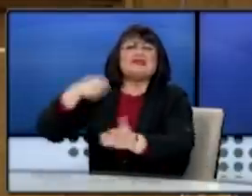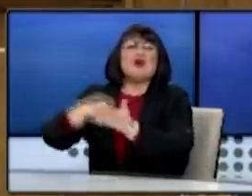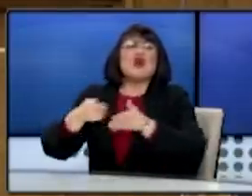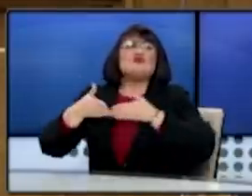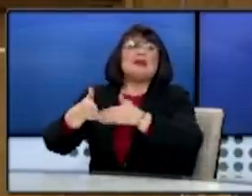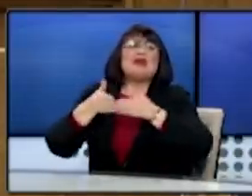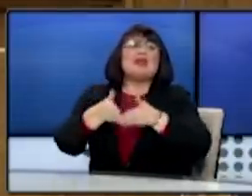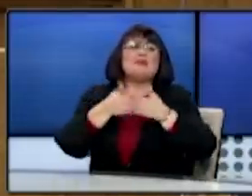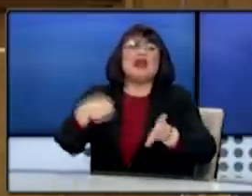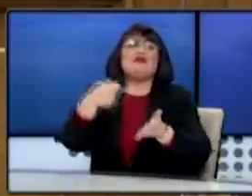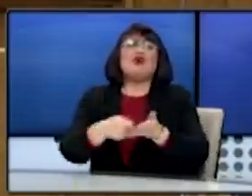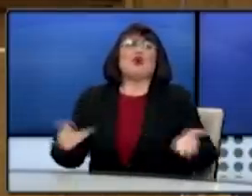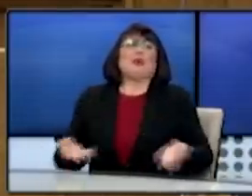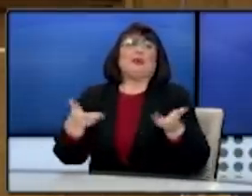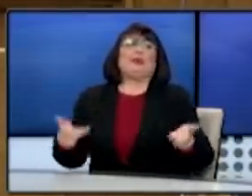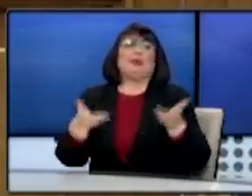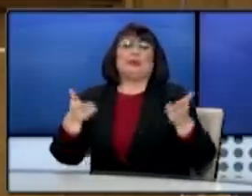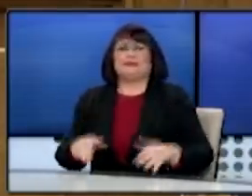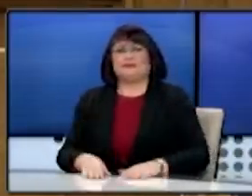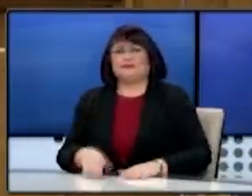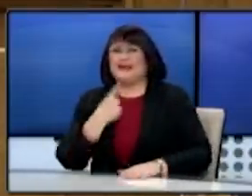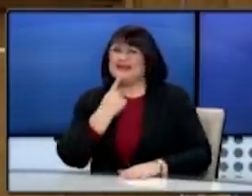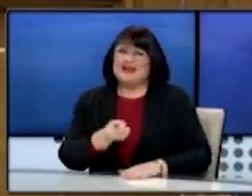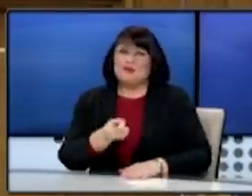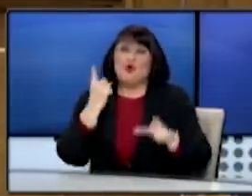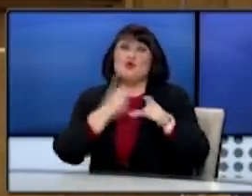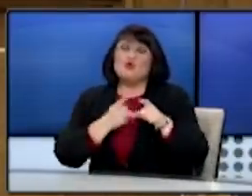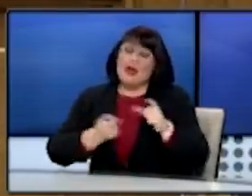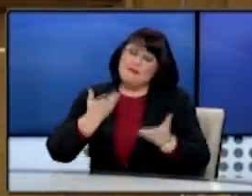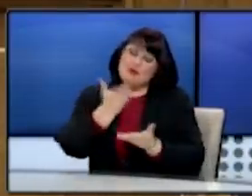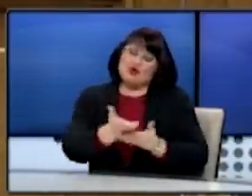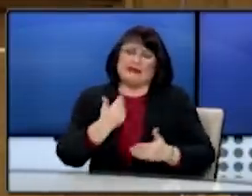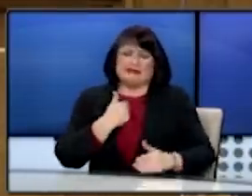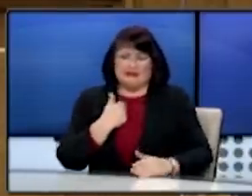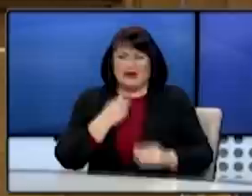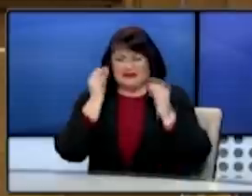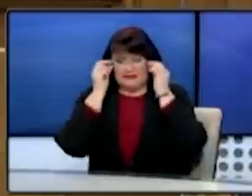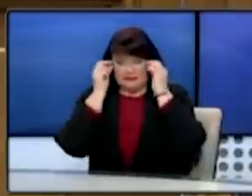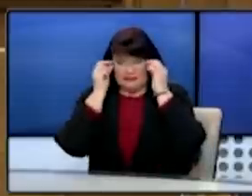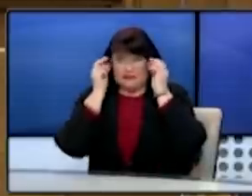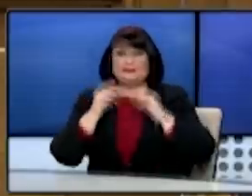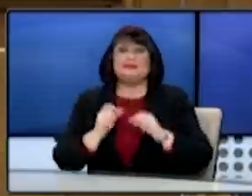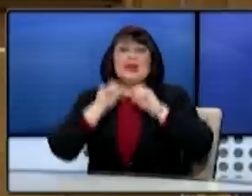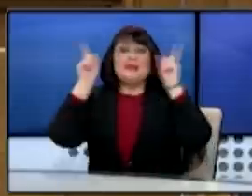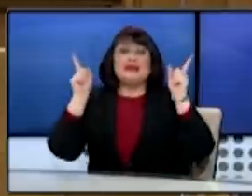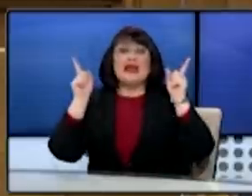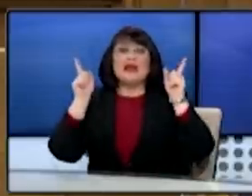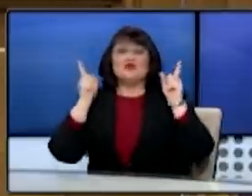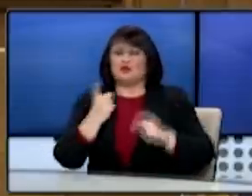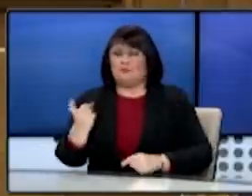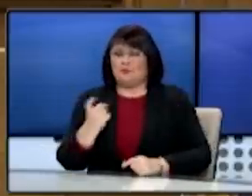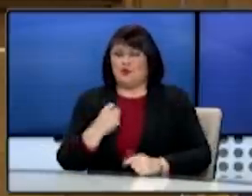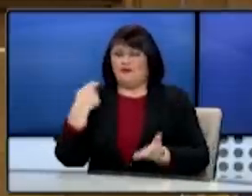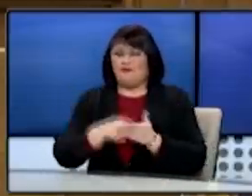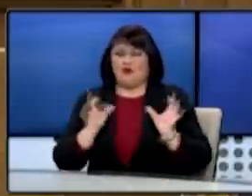πλοίων. Είναι περιττό, φαντάζομαι, να θυμίσω πως την πρόταση του ΚΚΕ για να καταργηθεί επιτέλους αυτή η